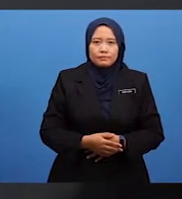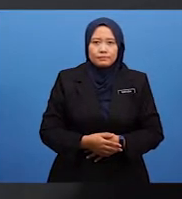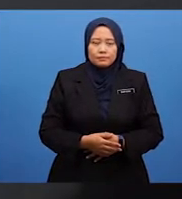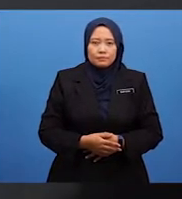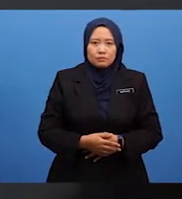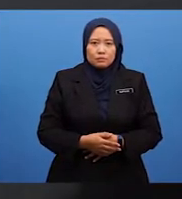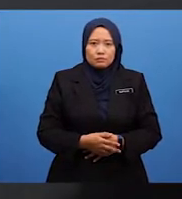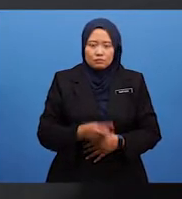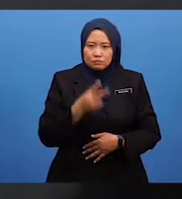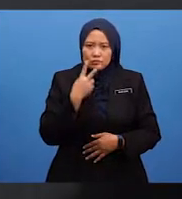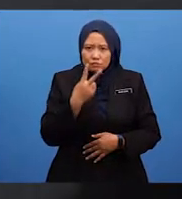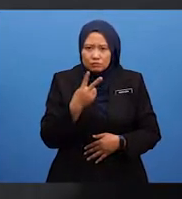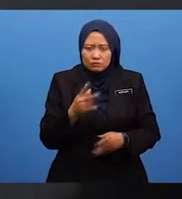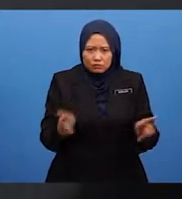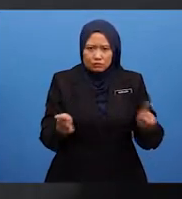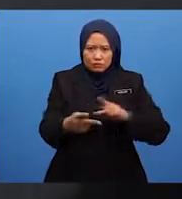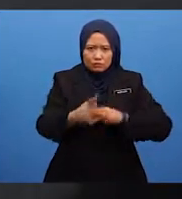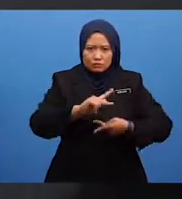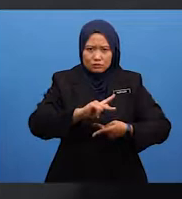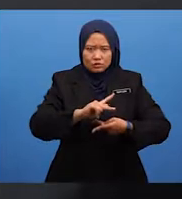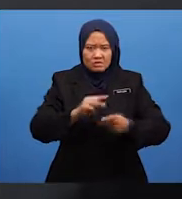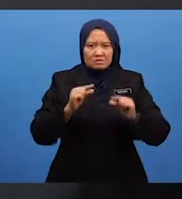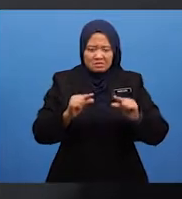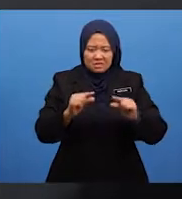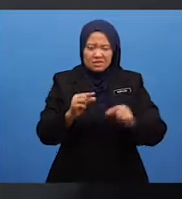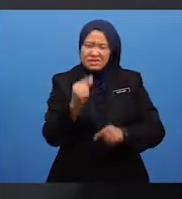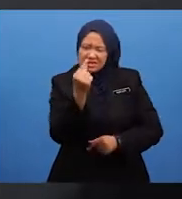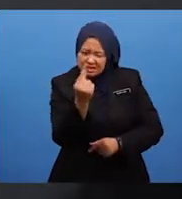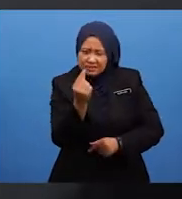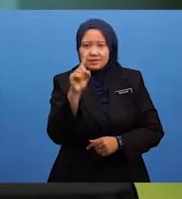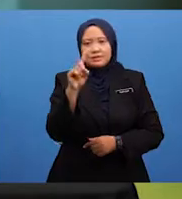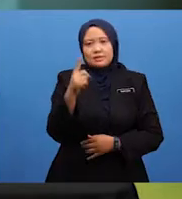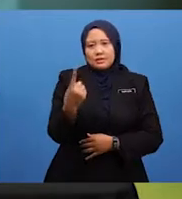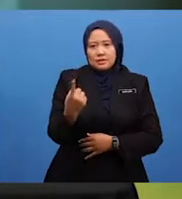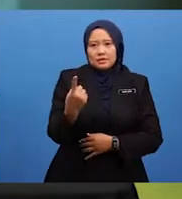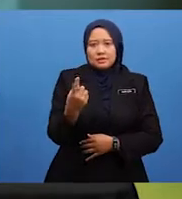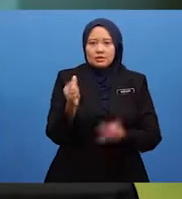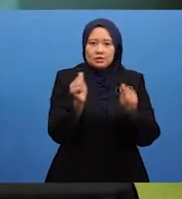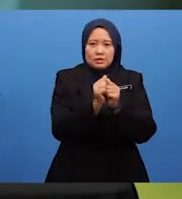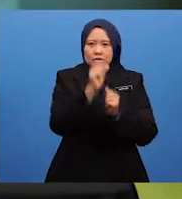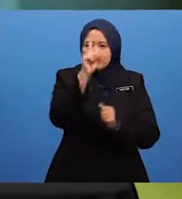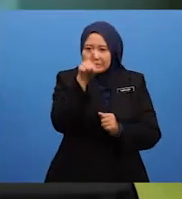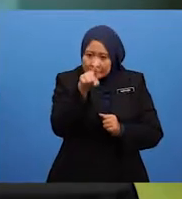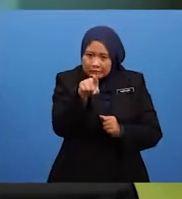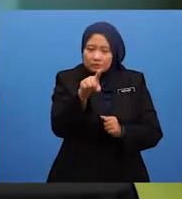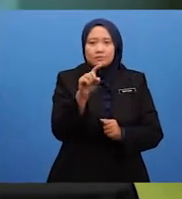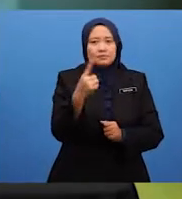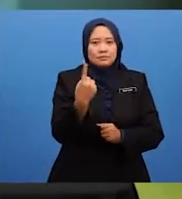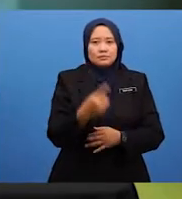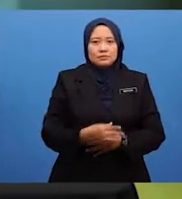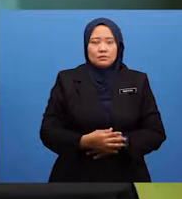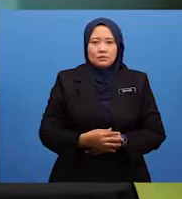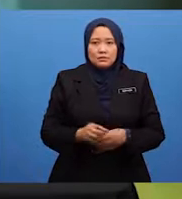Nampaknya, kotak A hanya bergerak sedikit sahaja dengan satu jari cikgu. Mari kita